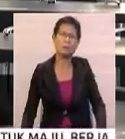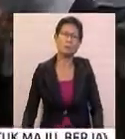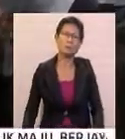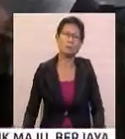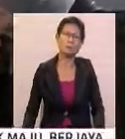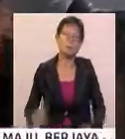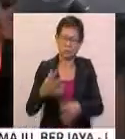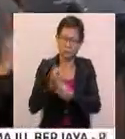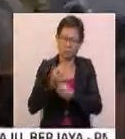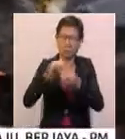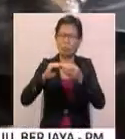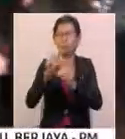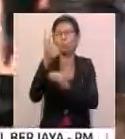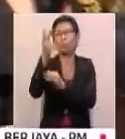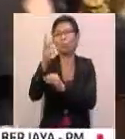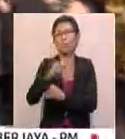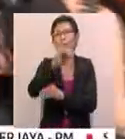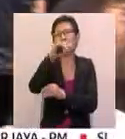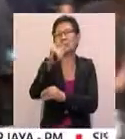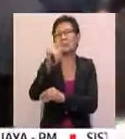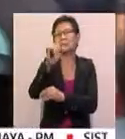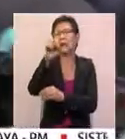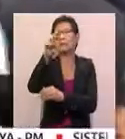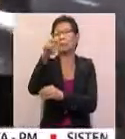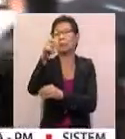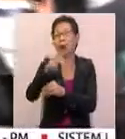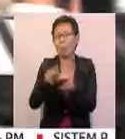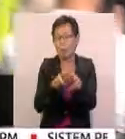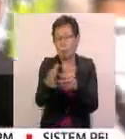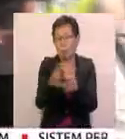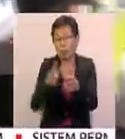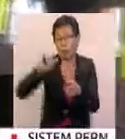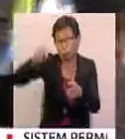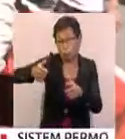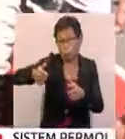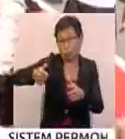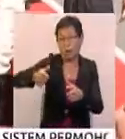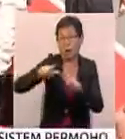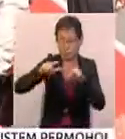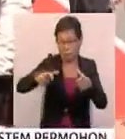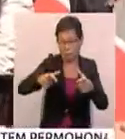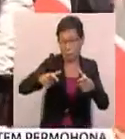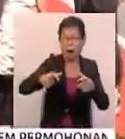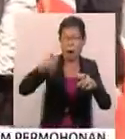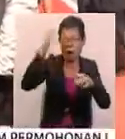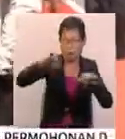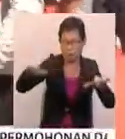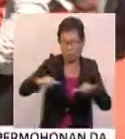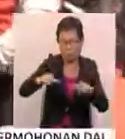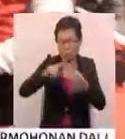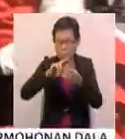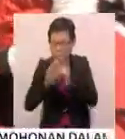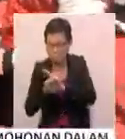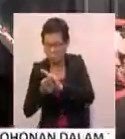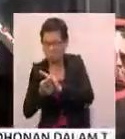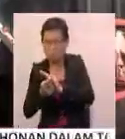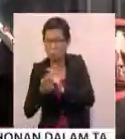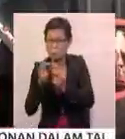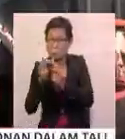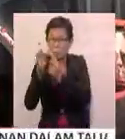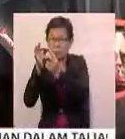kedua. Jaziman menjelaskan bagi perlumbaan kedua esok, pasukan akan melakukan sedikit perubahan